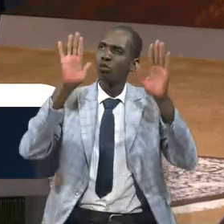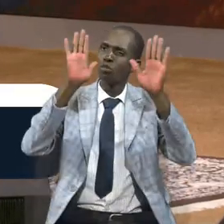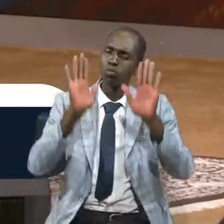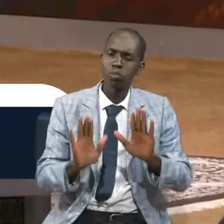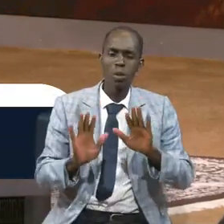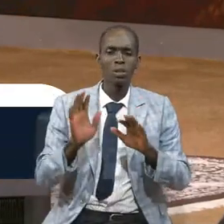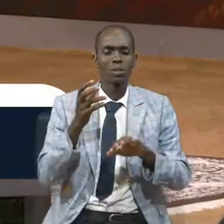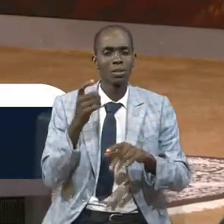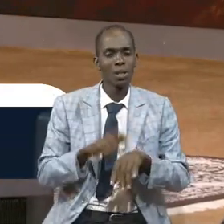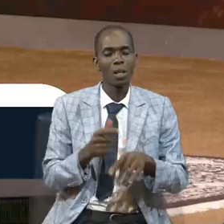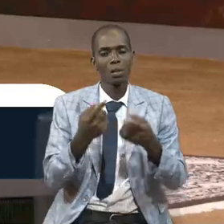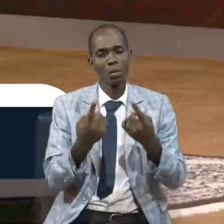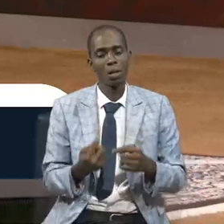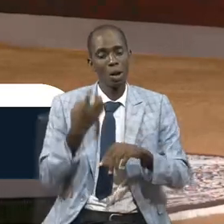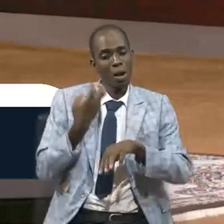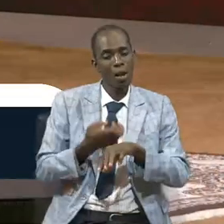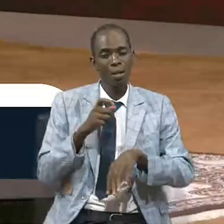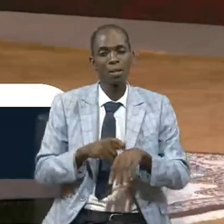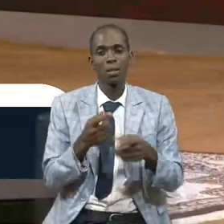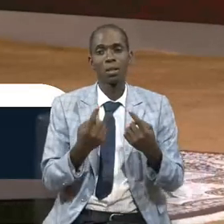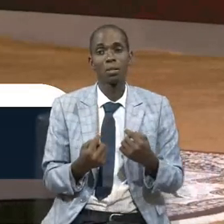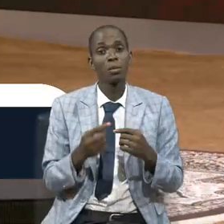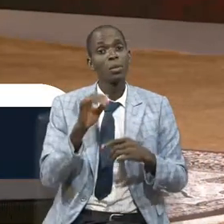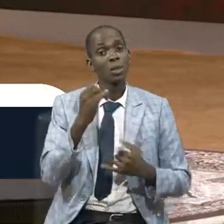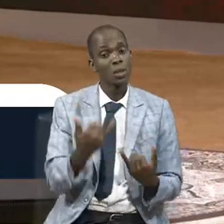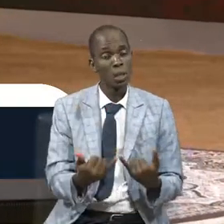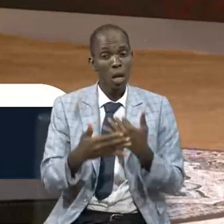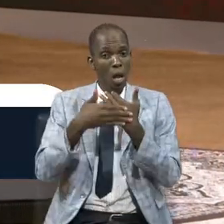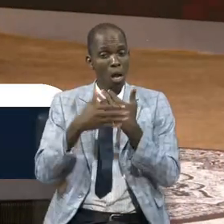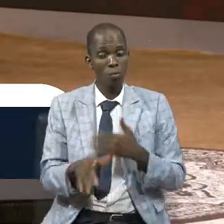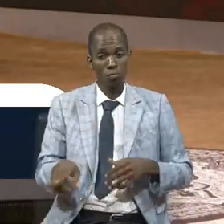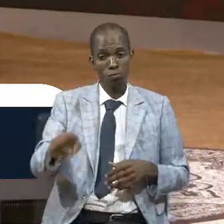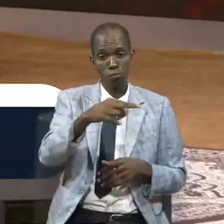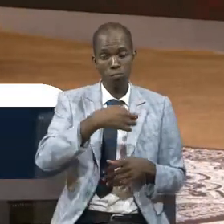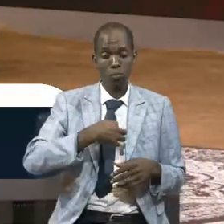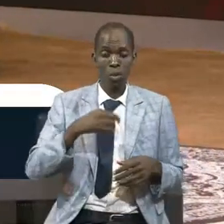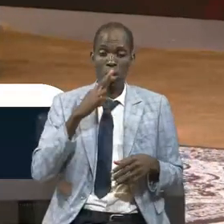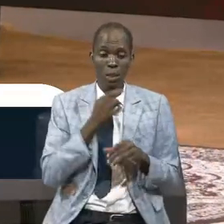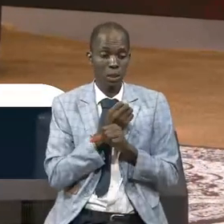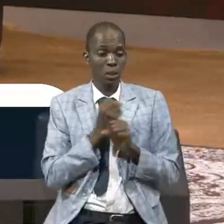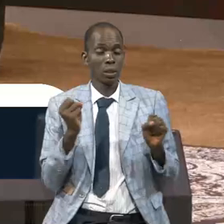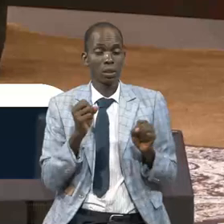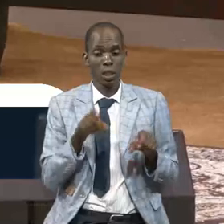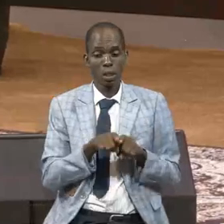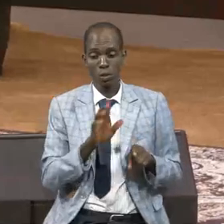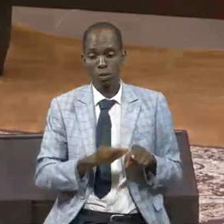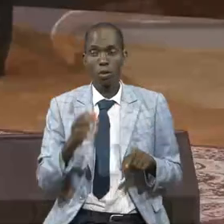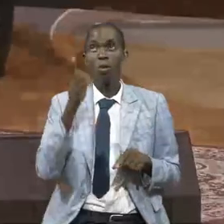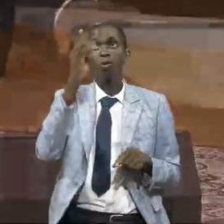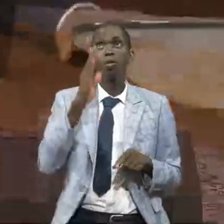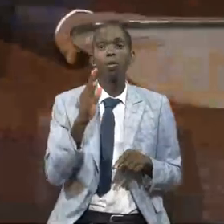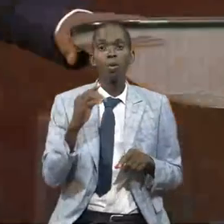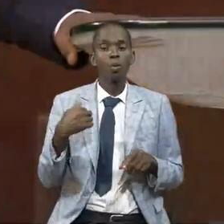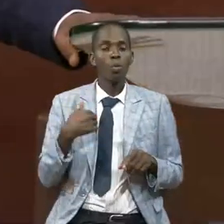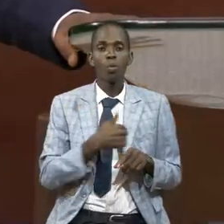difficiles, les temps durs sont arrivés. Donc, après que nous sommes sauvés, enfants de Dieu, nous n'allons pas